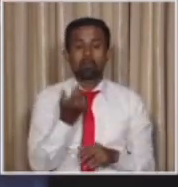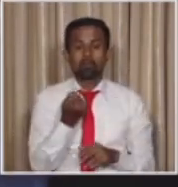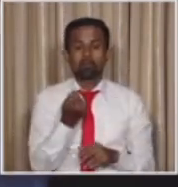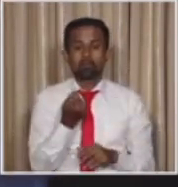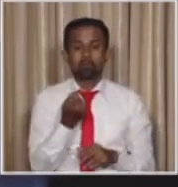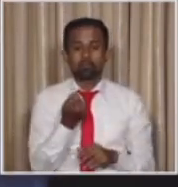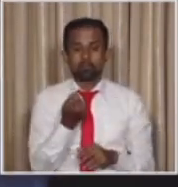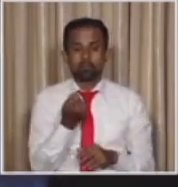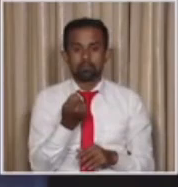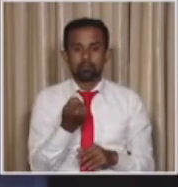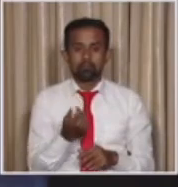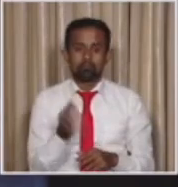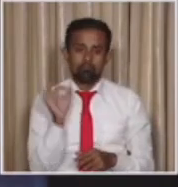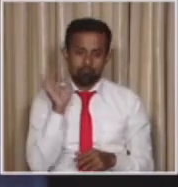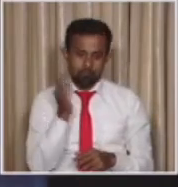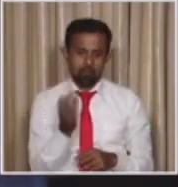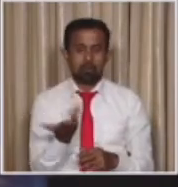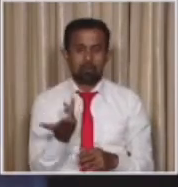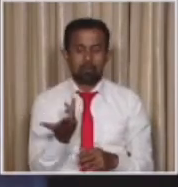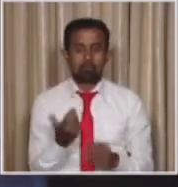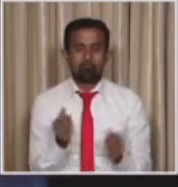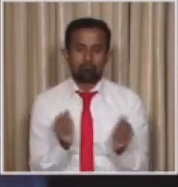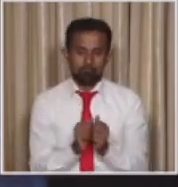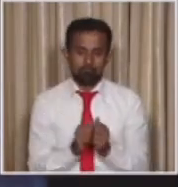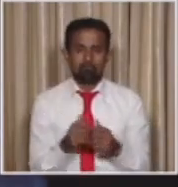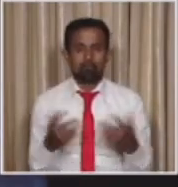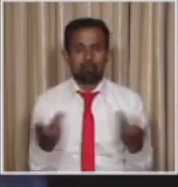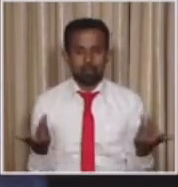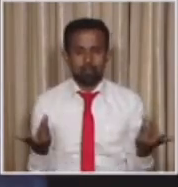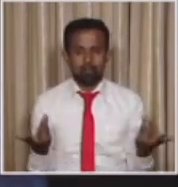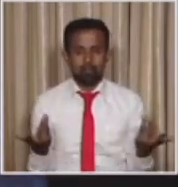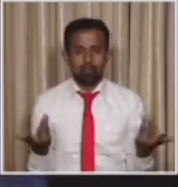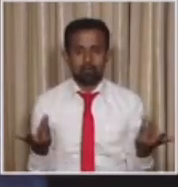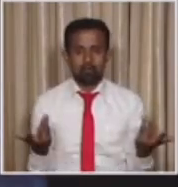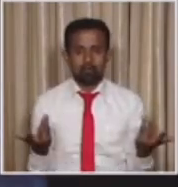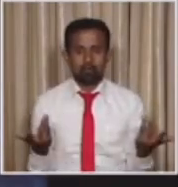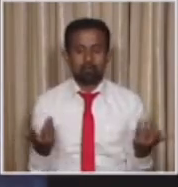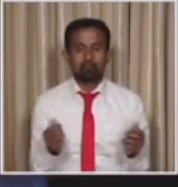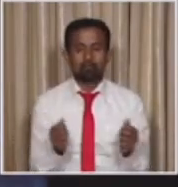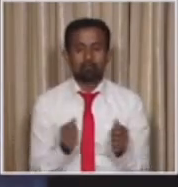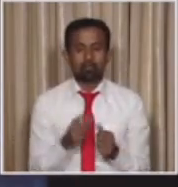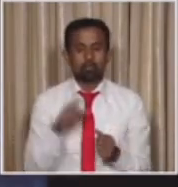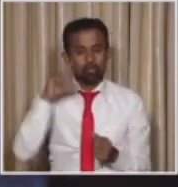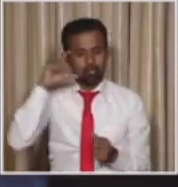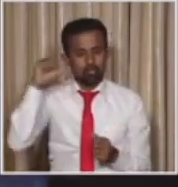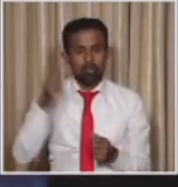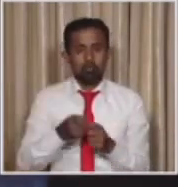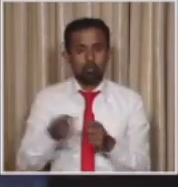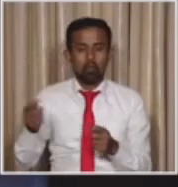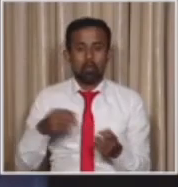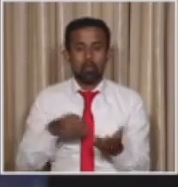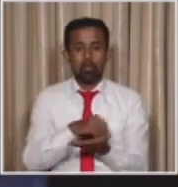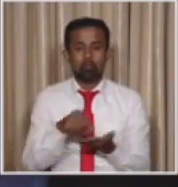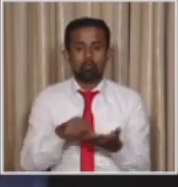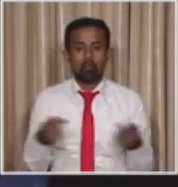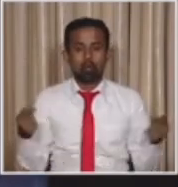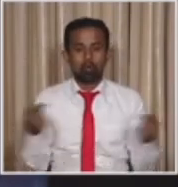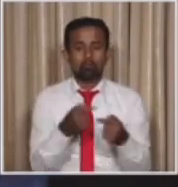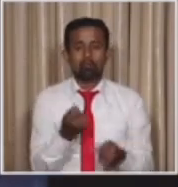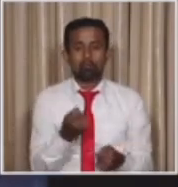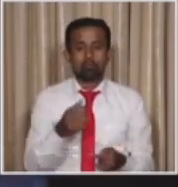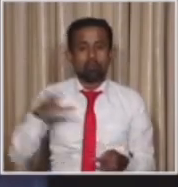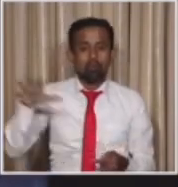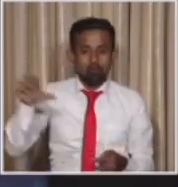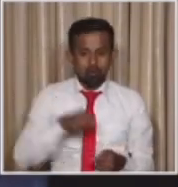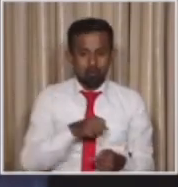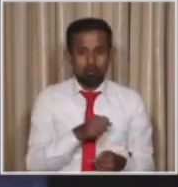කිසිම වටිනාකමක් නැති කිසිම වැඩකට නැති කාර්යාවයක් වෙනුවෙන් චීනට අපි ගැව්ව පෝරණයක් වෙනුවෙන් අද ඒ සල්ලි ගන්නවා